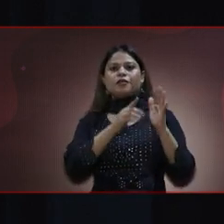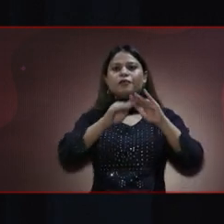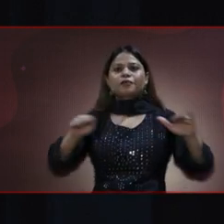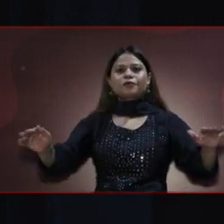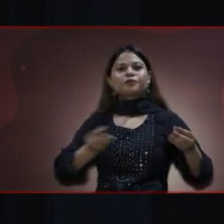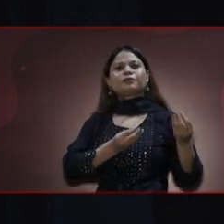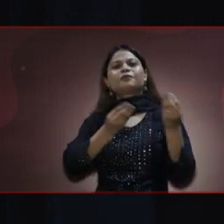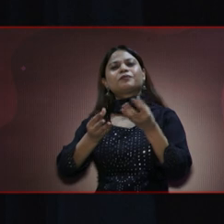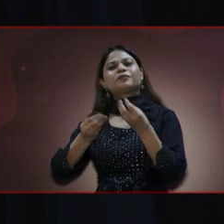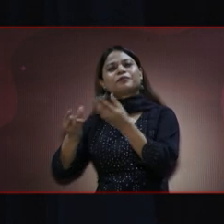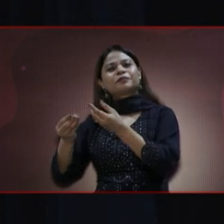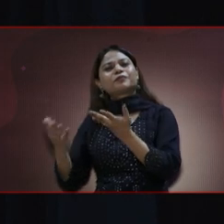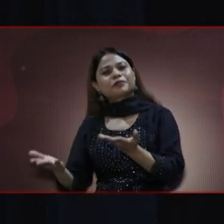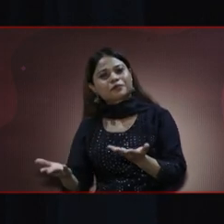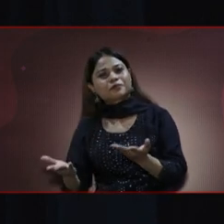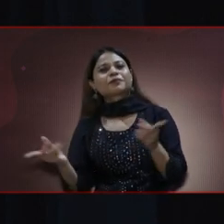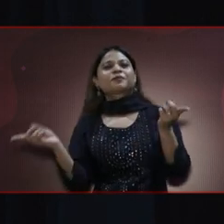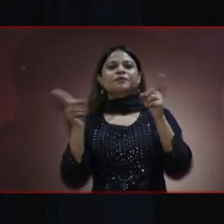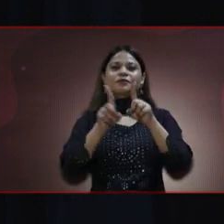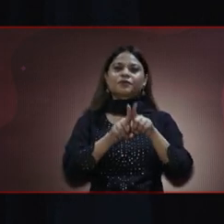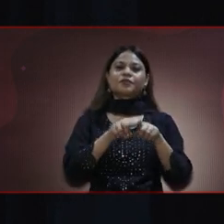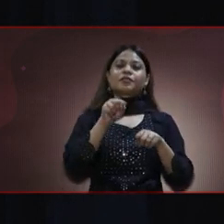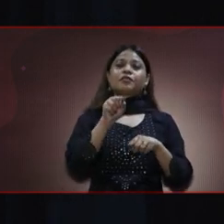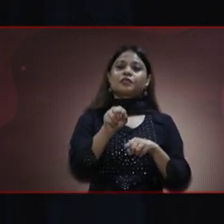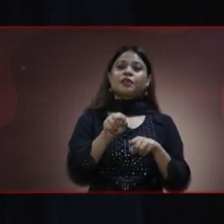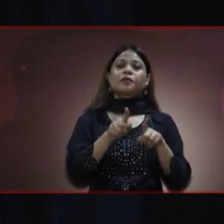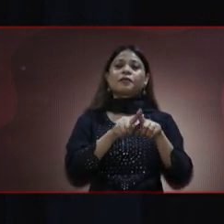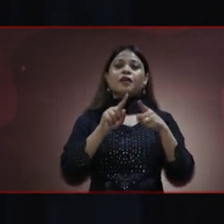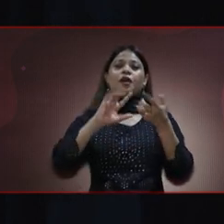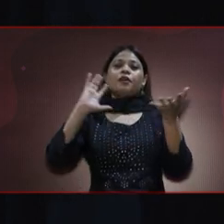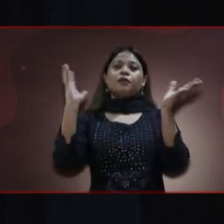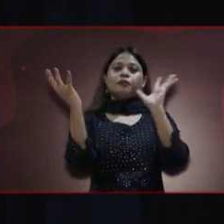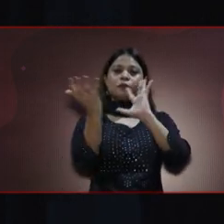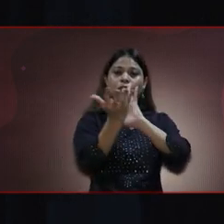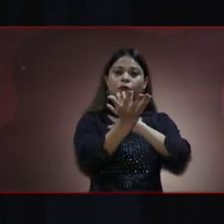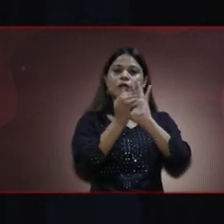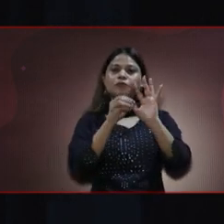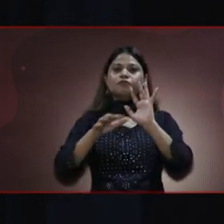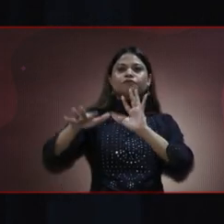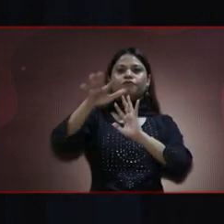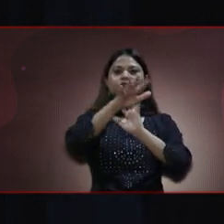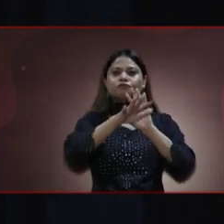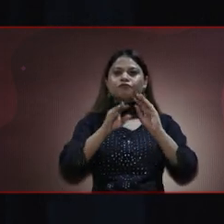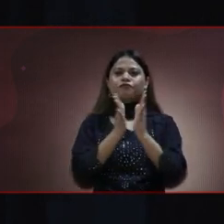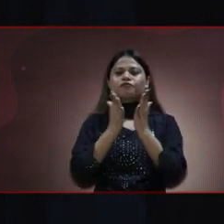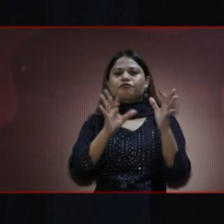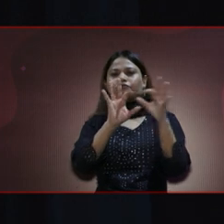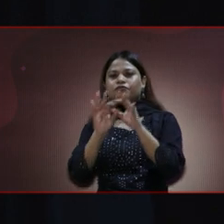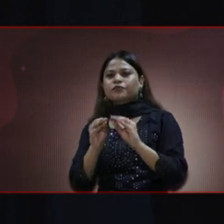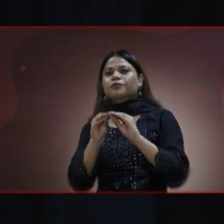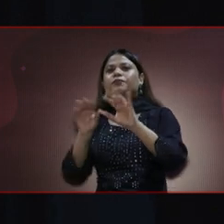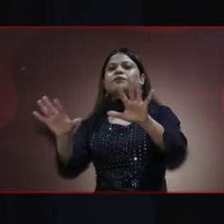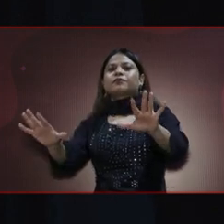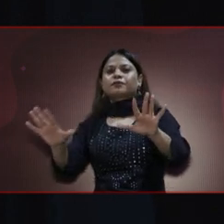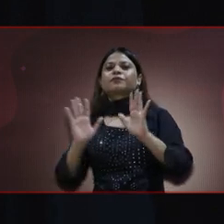लिए बनाया जाए और उनको एक पूरी दुनिया से अवगत कराया जा सके। मुझे इस बात की बड़ी खुशी